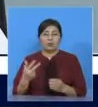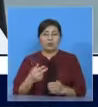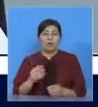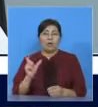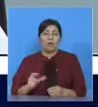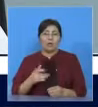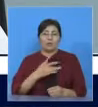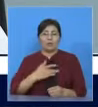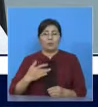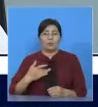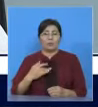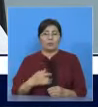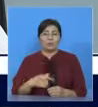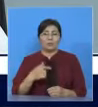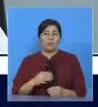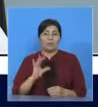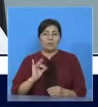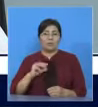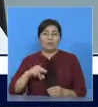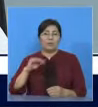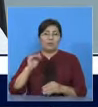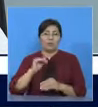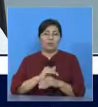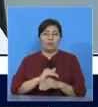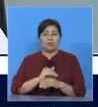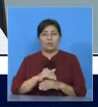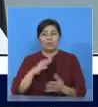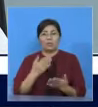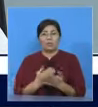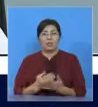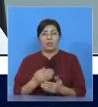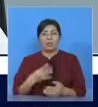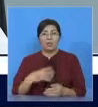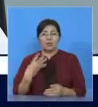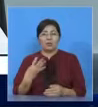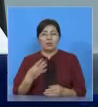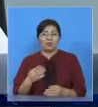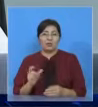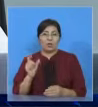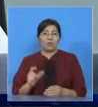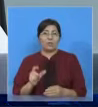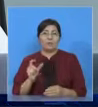желдету аппаратына қосылған, 43 науқас өкпенің инвазивті емес желдету аппаратына қосылған.